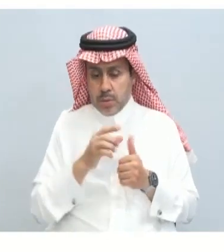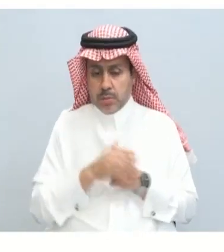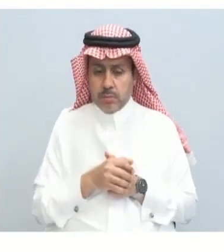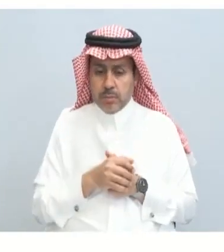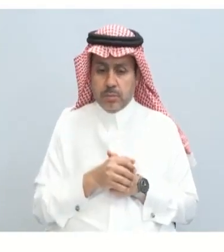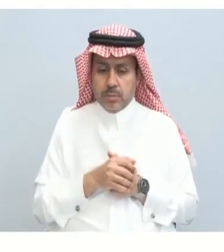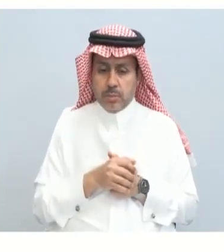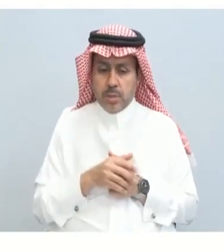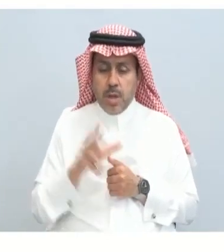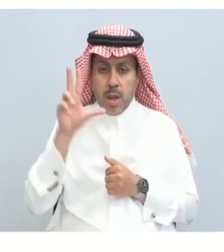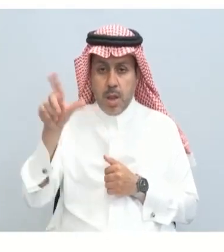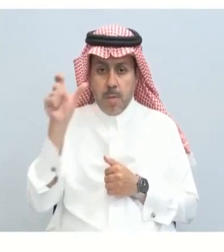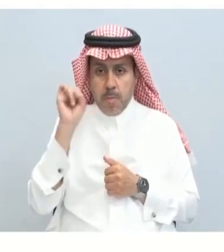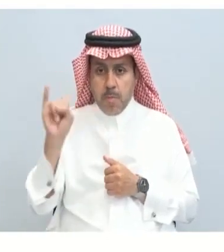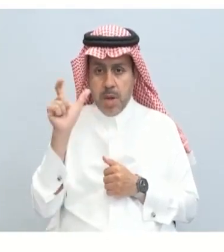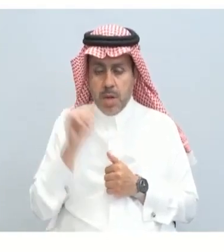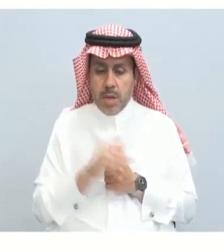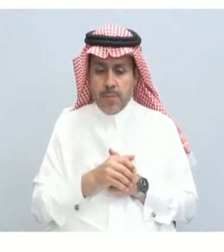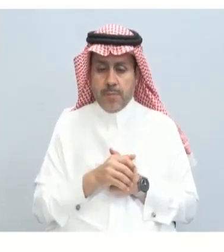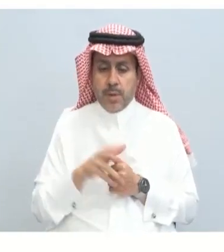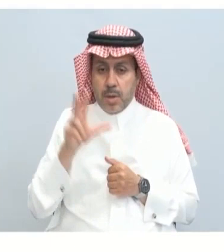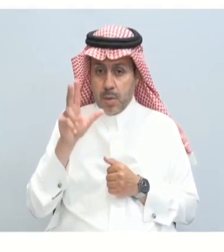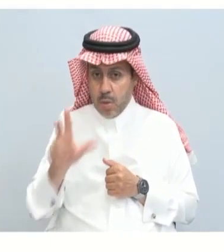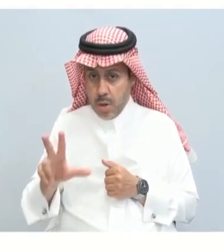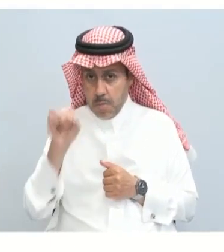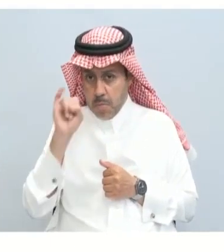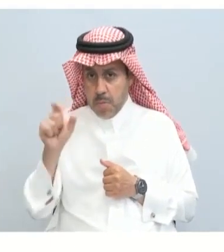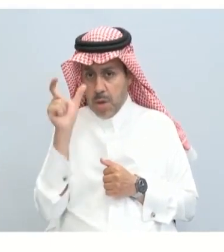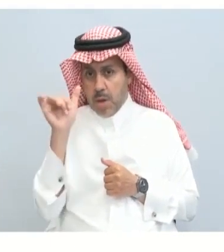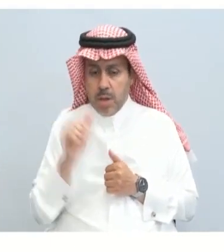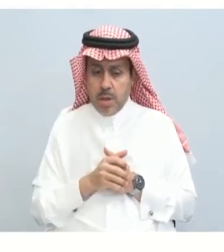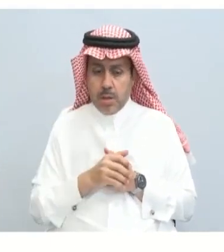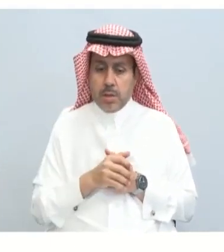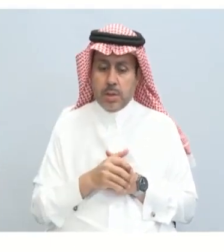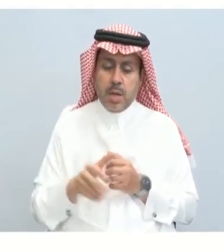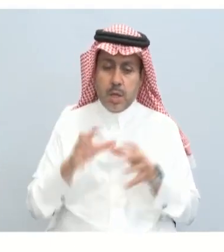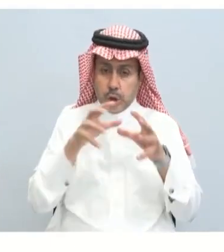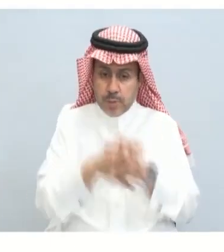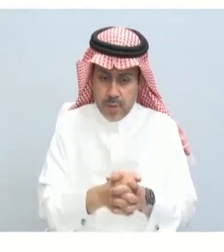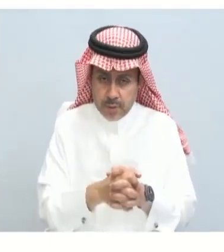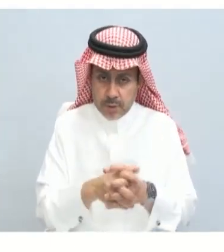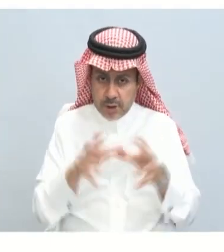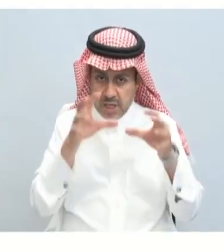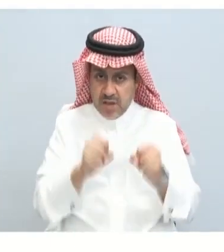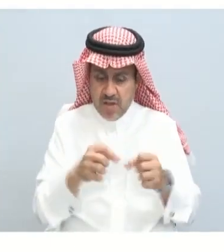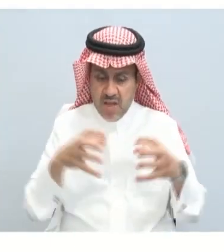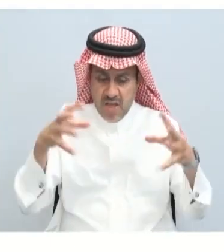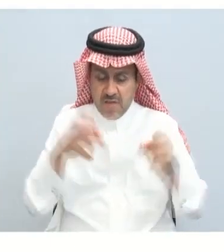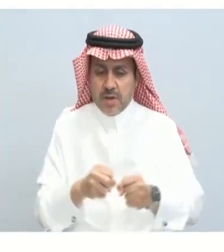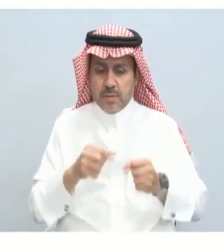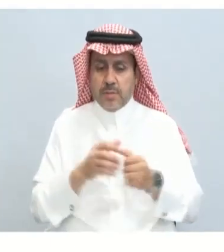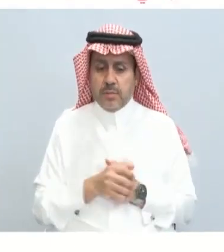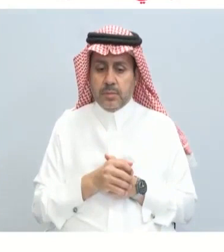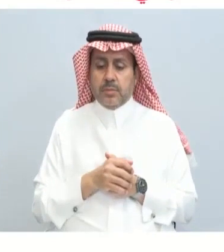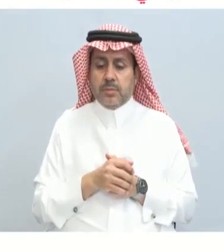واذا المنيه انشبت اظفارها اين الاستعاره جميل هنا استعاره واذا المنيه انشبت اظفارها